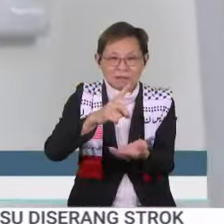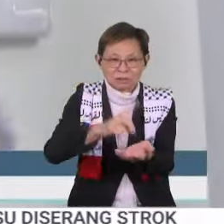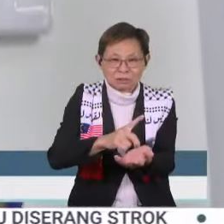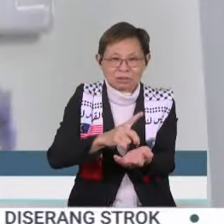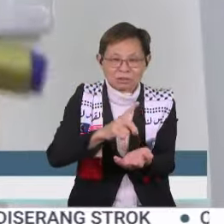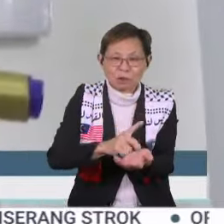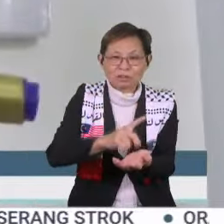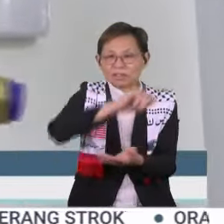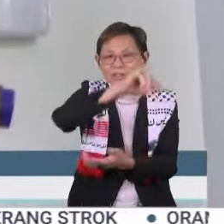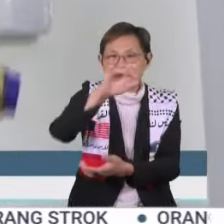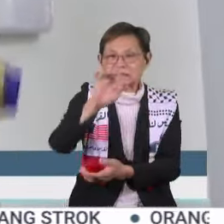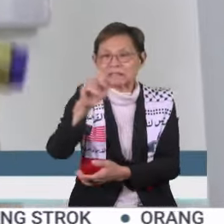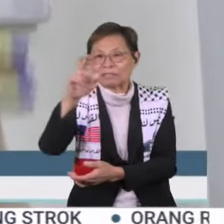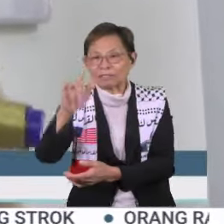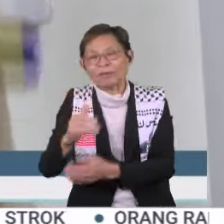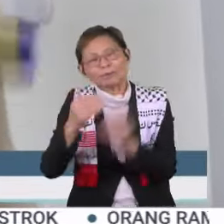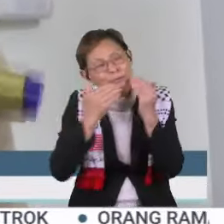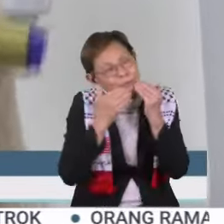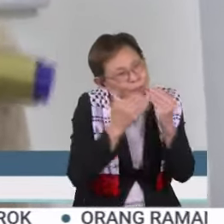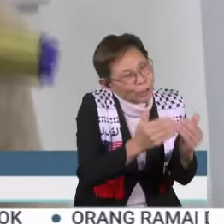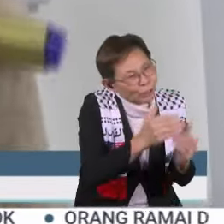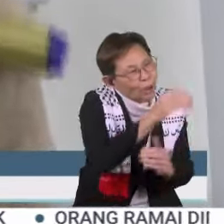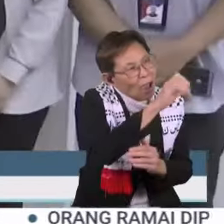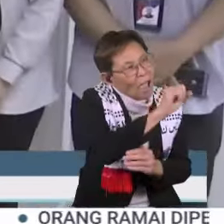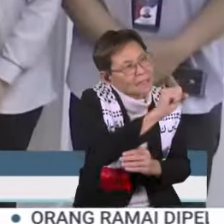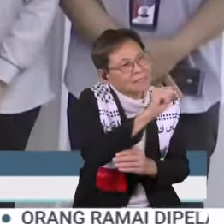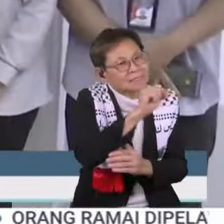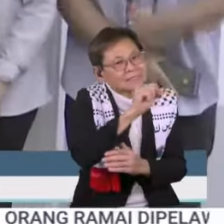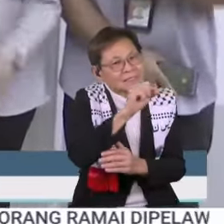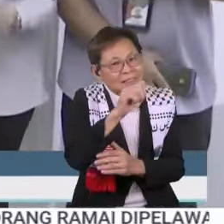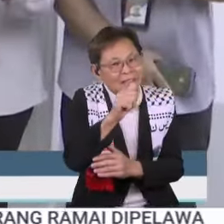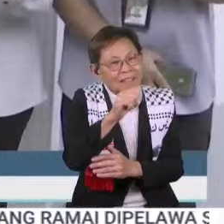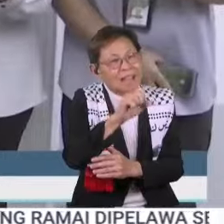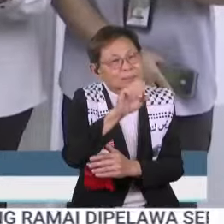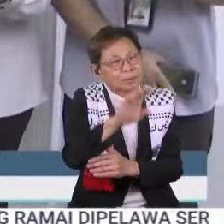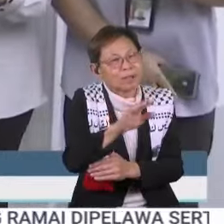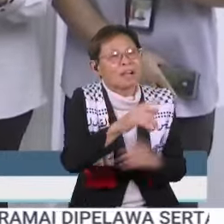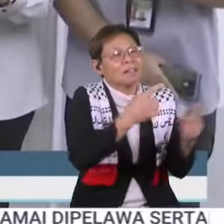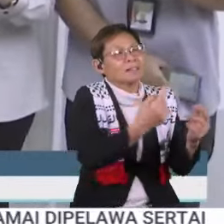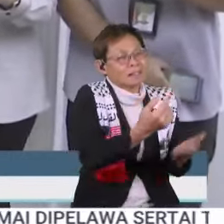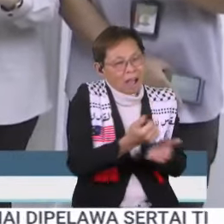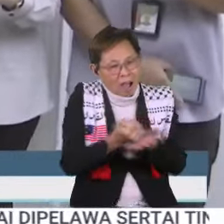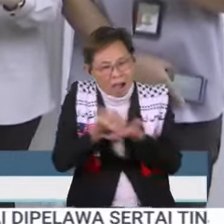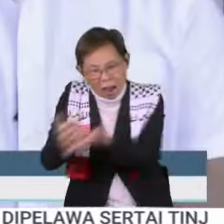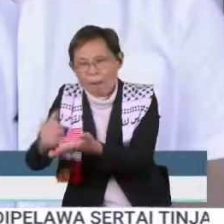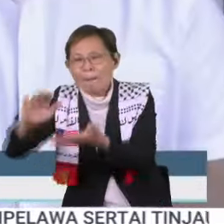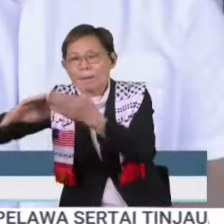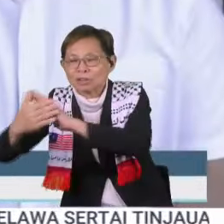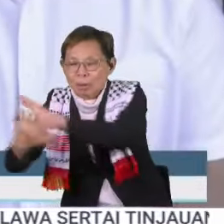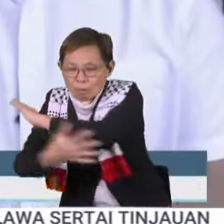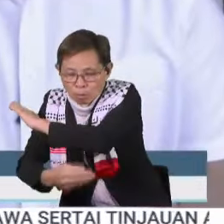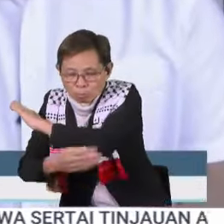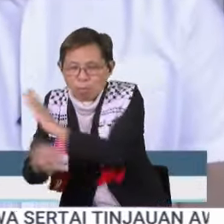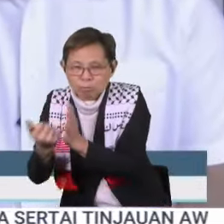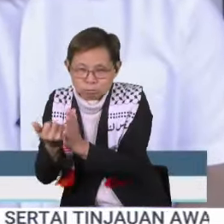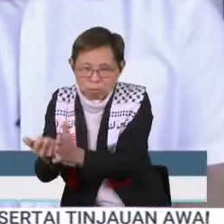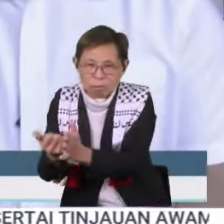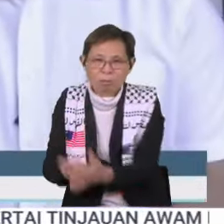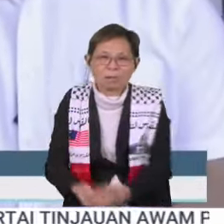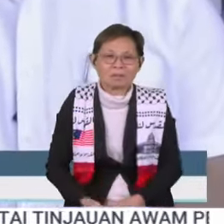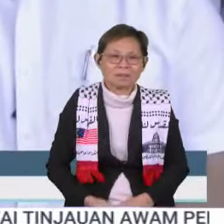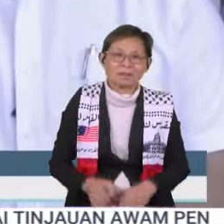Kitingan menghargai usaha SSB tampil membantu masyarakat yang memerlukan. Memberikan